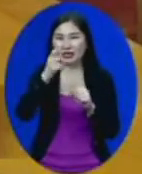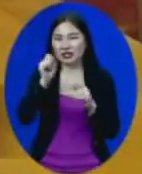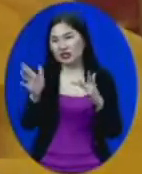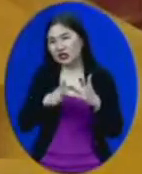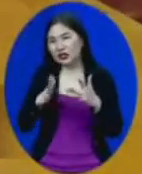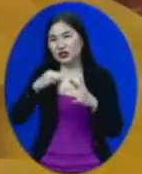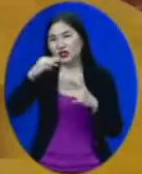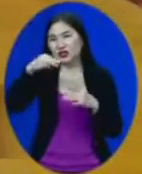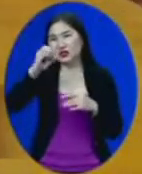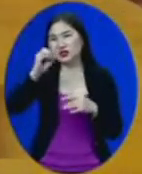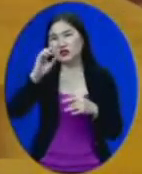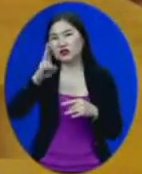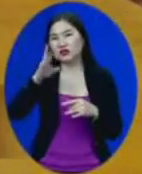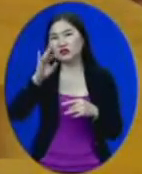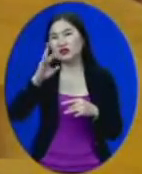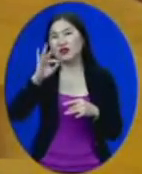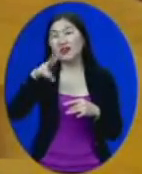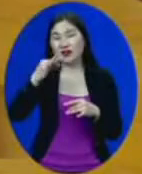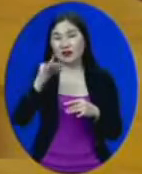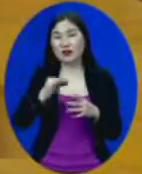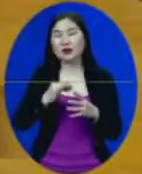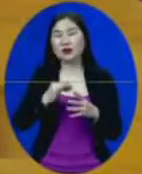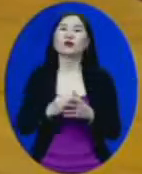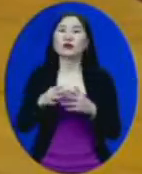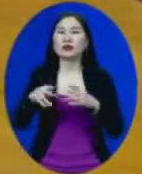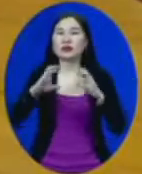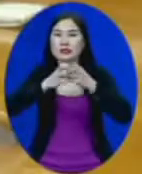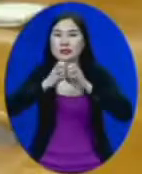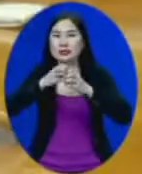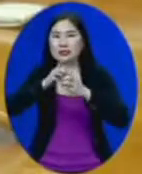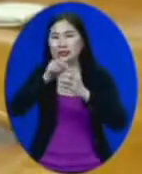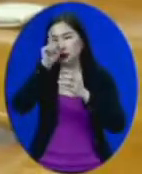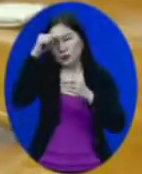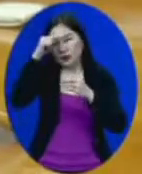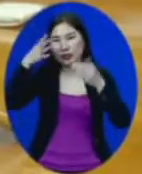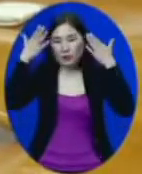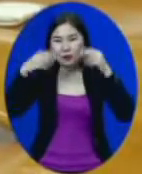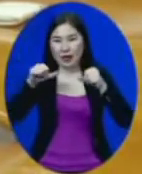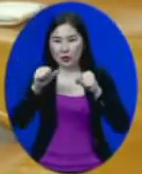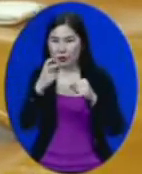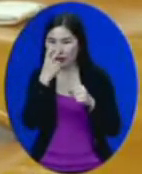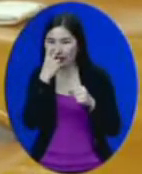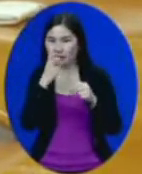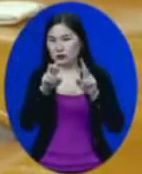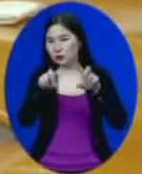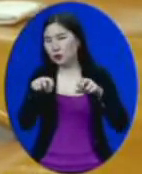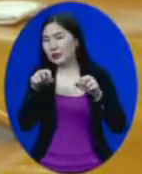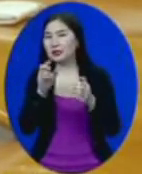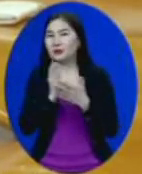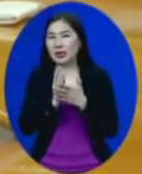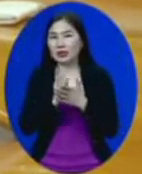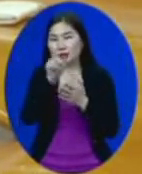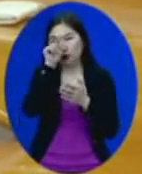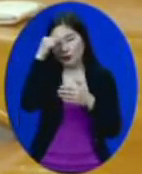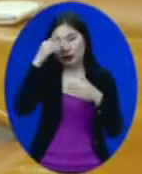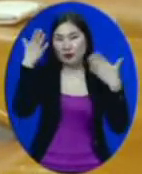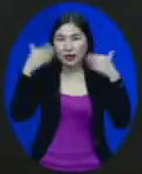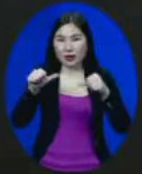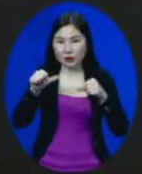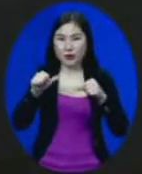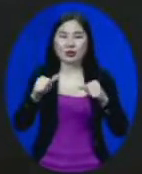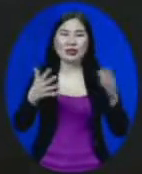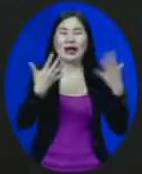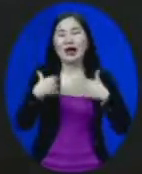загвар болгон хэрэгжүүлсэн гэх сайхан мэдээг дуулгалаа. За цаашид Дэлхийн эрүүл мэндийн байгууллага манай улстай эрүүл мэндийн салбарын хамтын